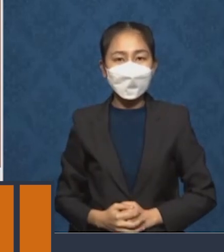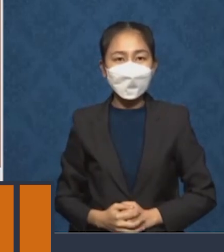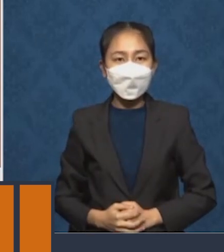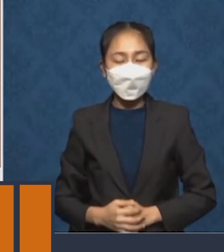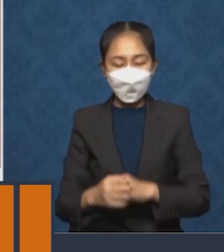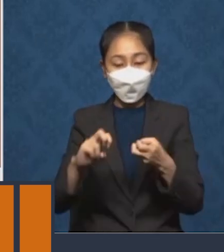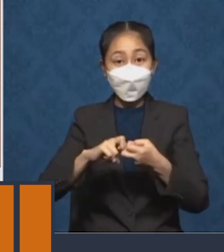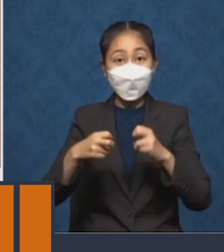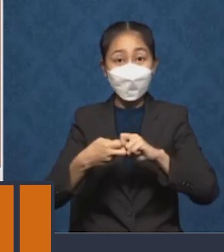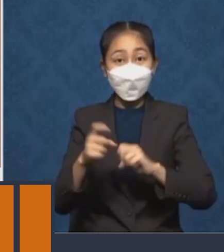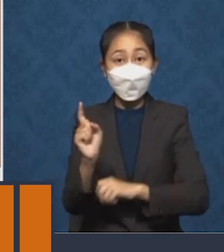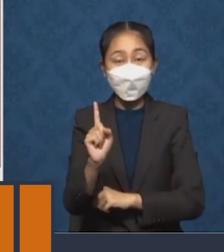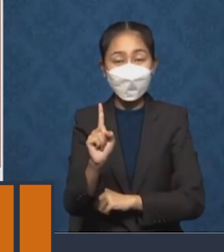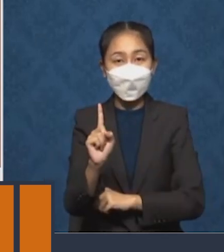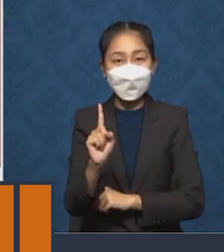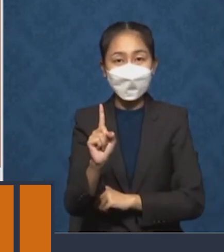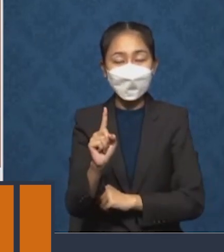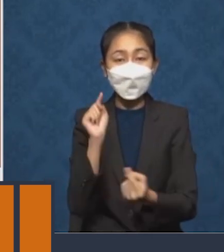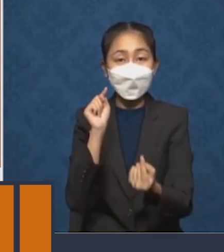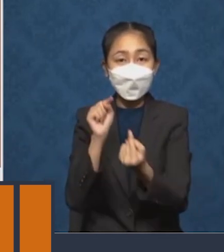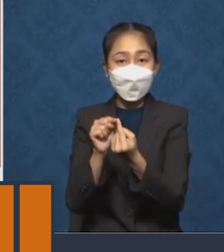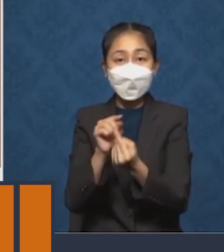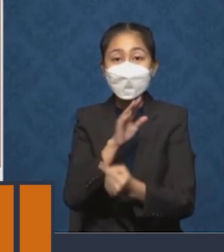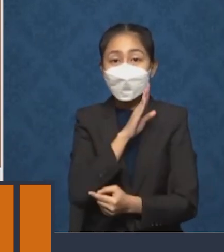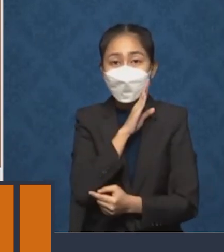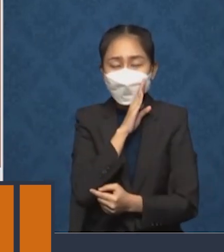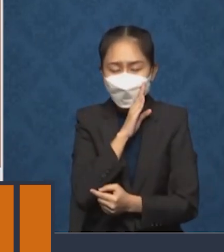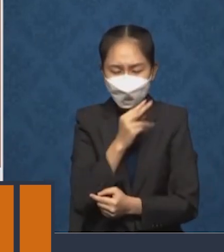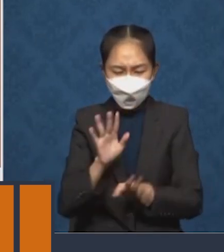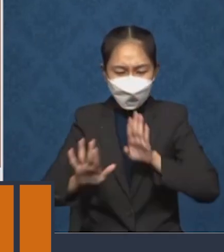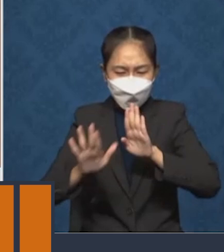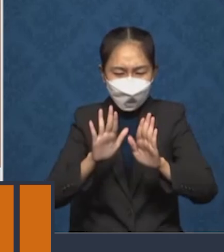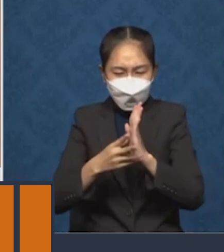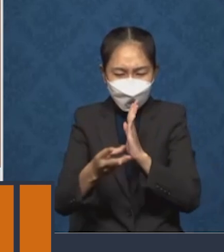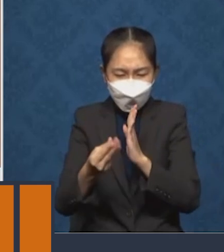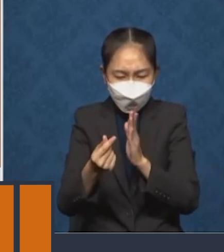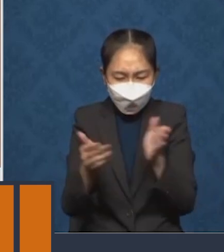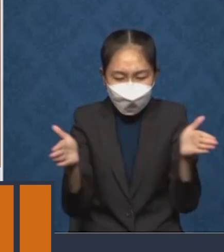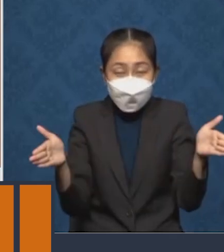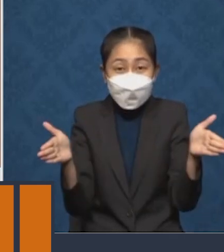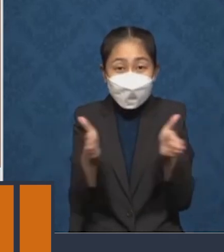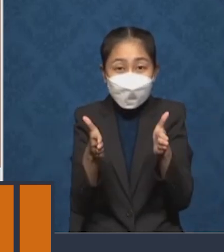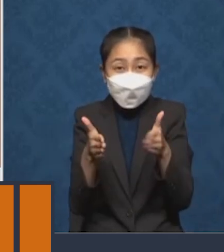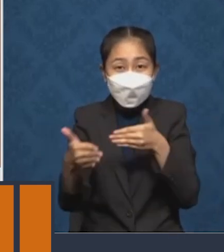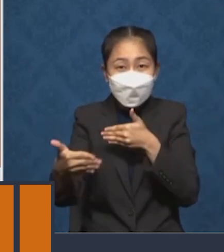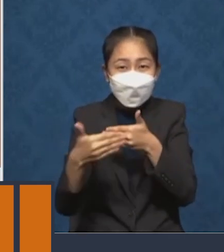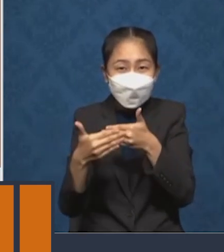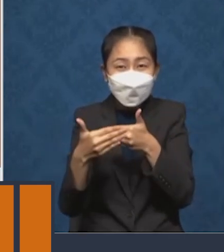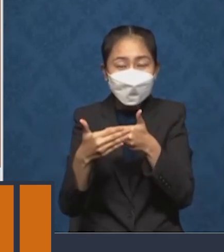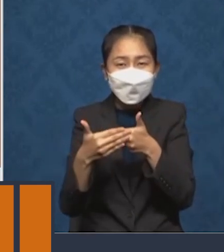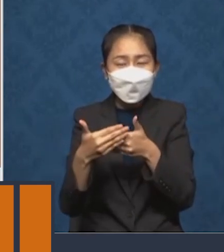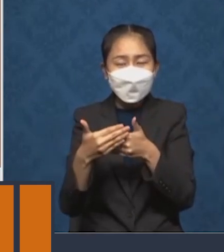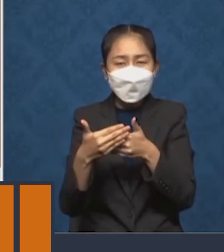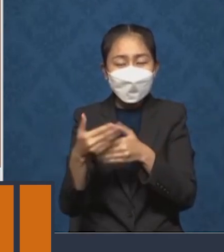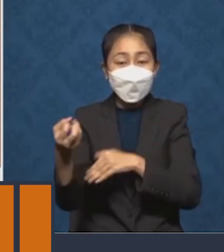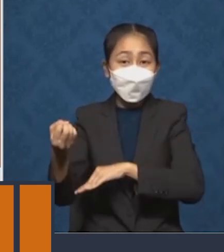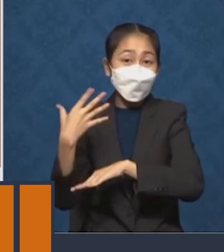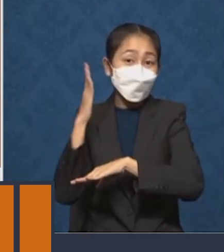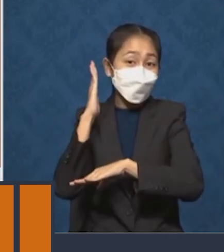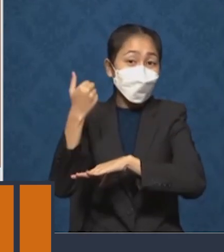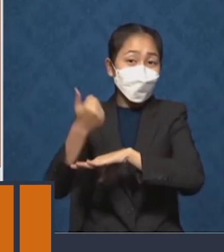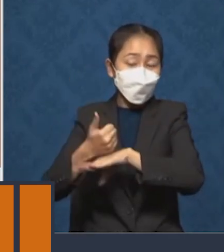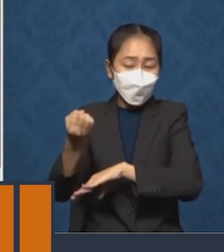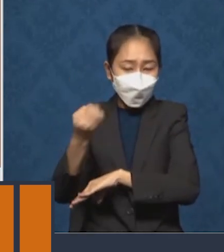มันเป็นปัญหาที่แน่นอนว่าเรารีดไขมันในระยะสั้นอย่างที่ท่านพิธาพูดก็ได้เราก็